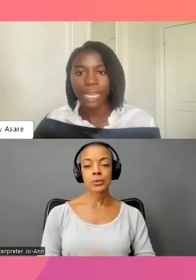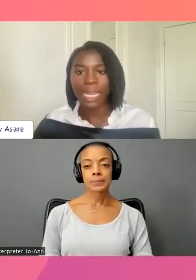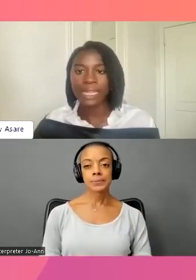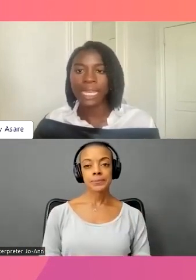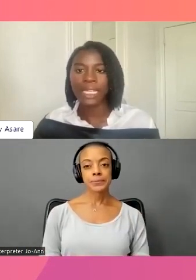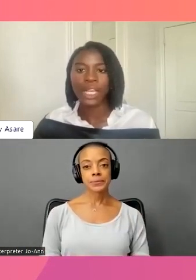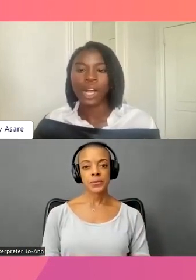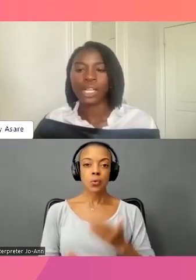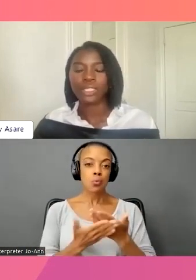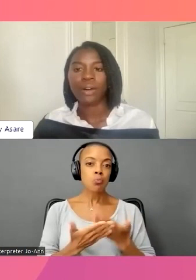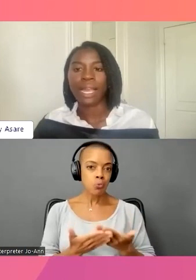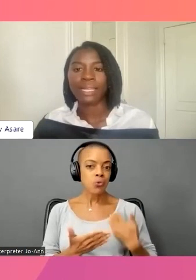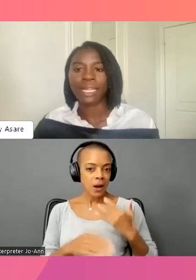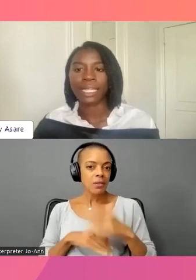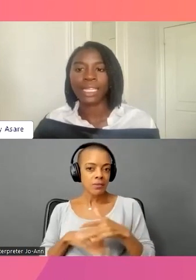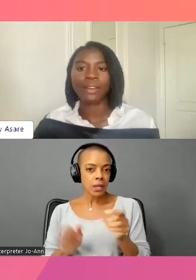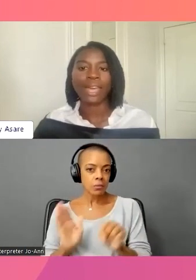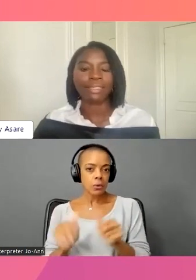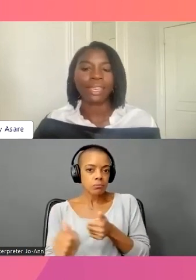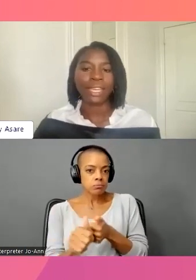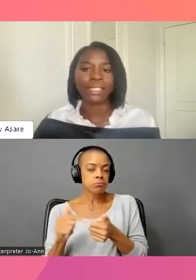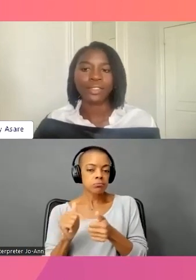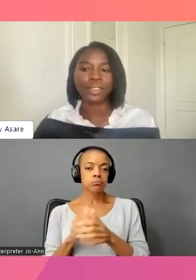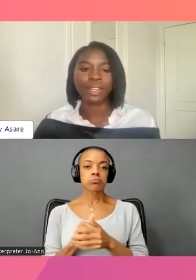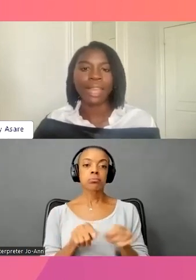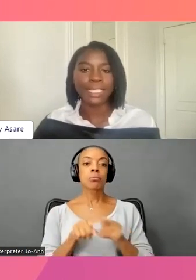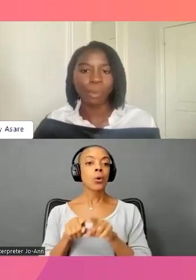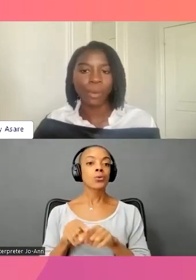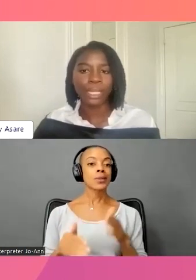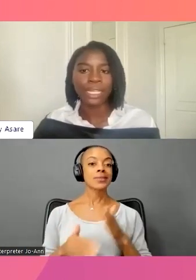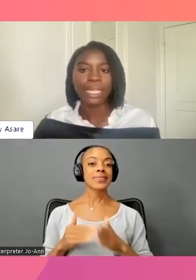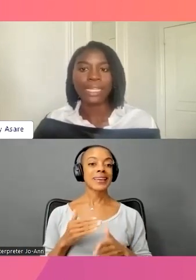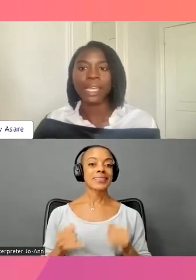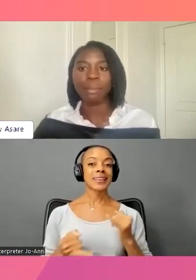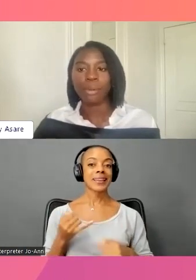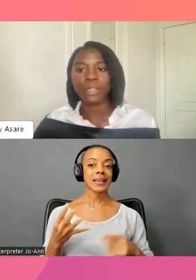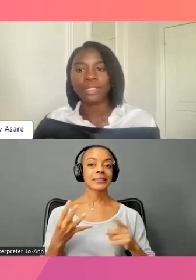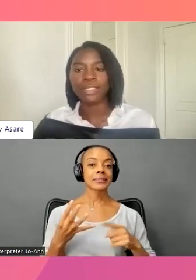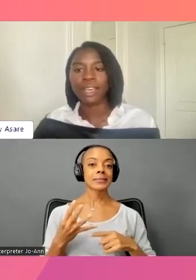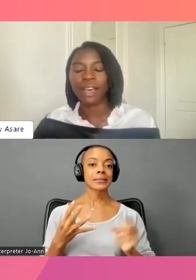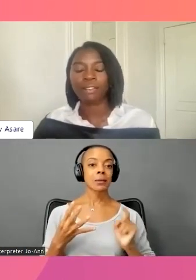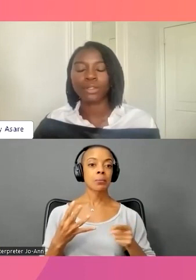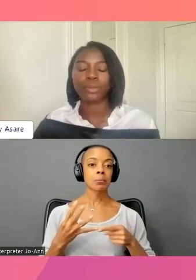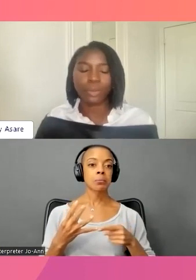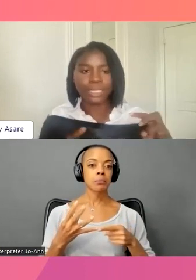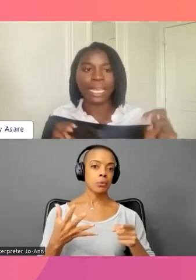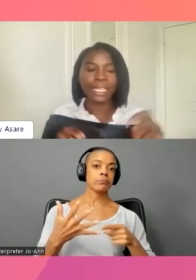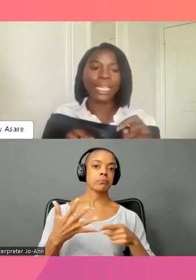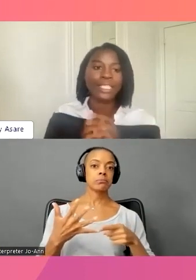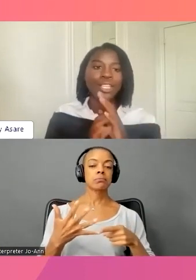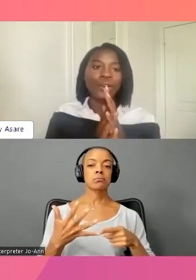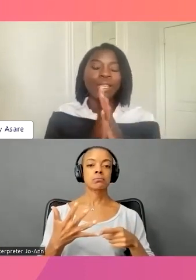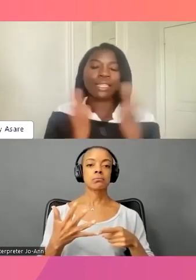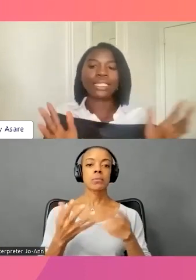leur situation. Also highlighting here at Et the aussi, end, the last point, the j'ai mis en valeur le dernier point,